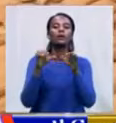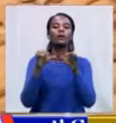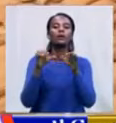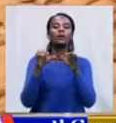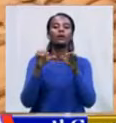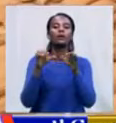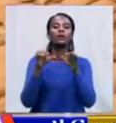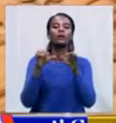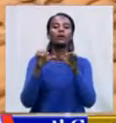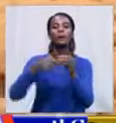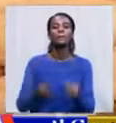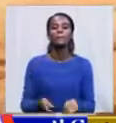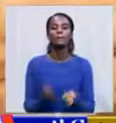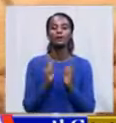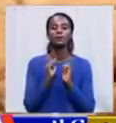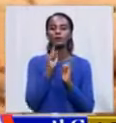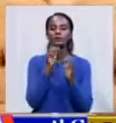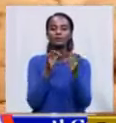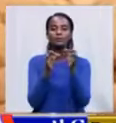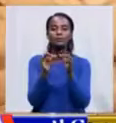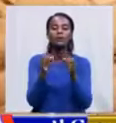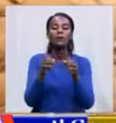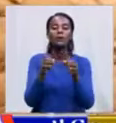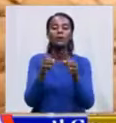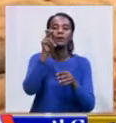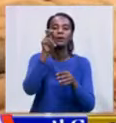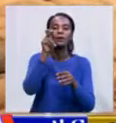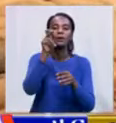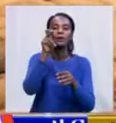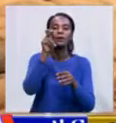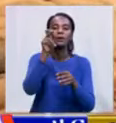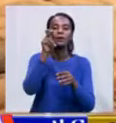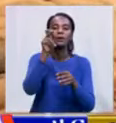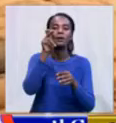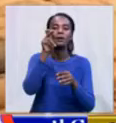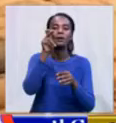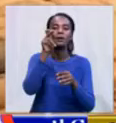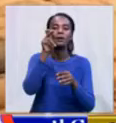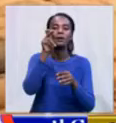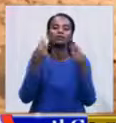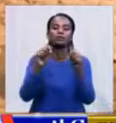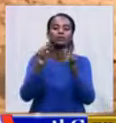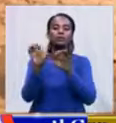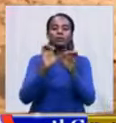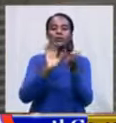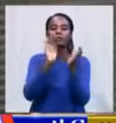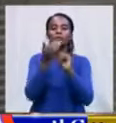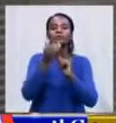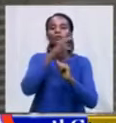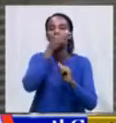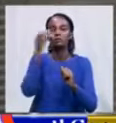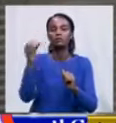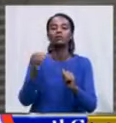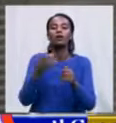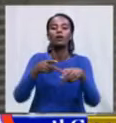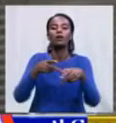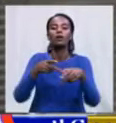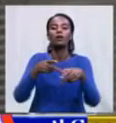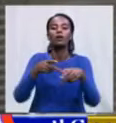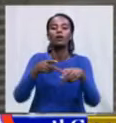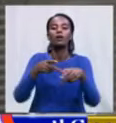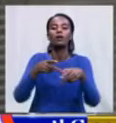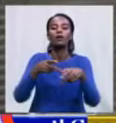ስራዎች ስለመኖራቸው አክለዋል። ማዳበሪያ በተያዘለት ጊዜ እንዲሰራጭም ጥረት እየተደረገ ነው ያሉት አቶ ኡመር አርሶ አደሩም በአፋጣኝ